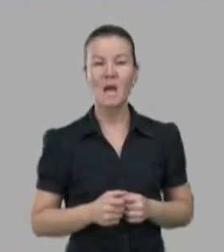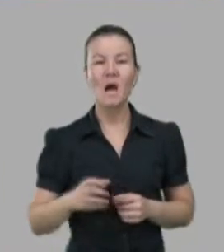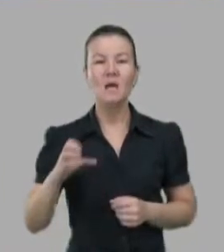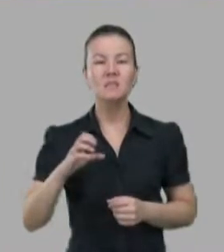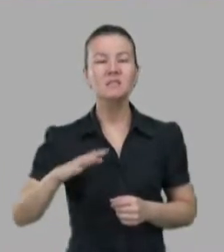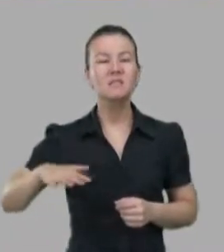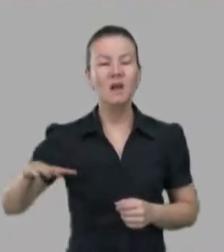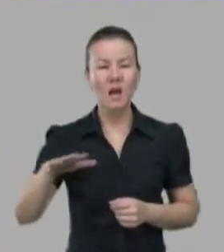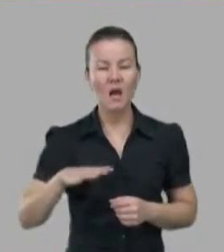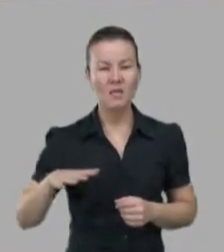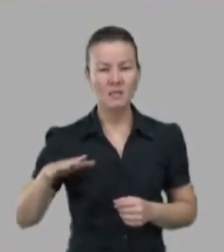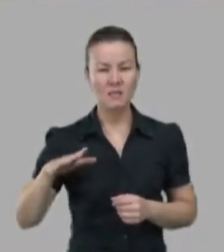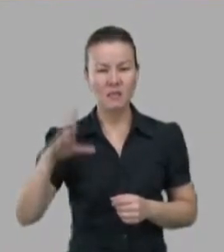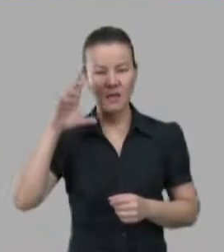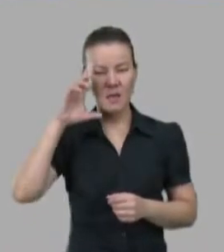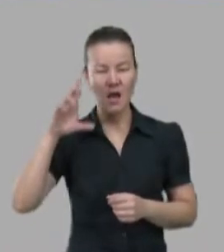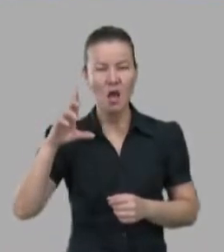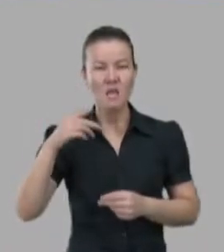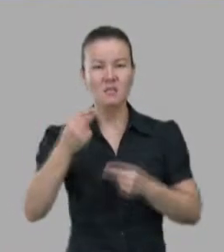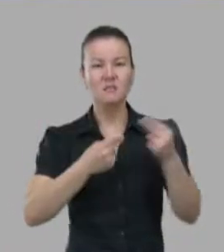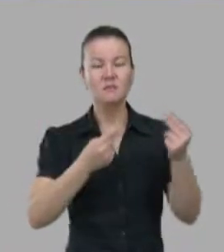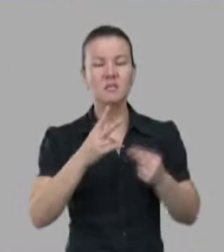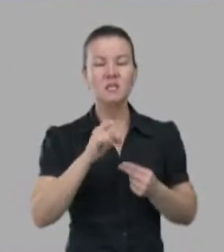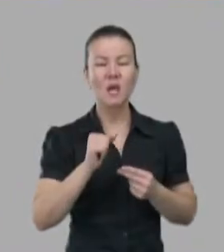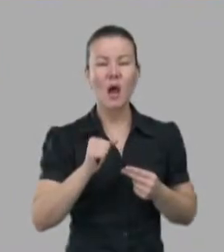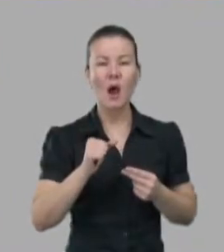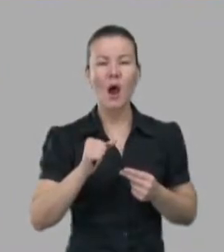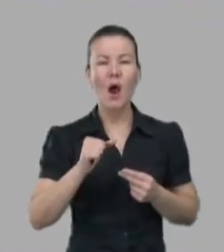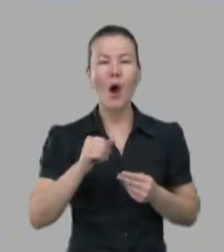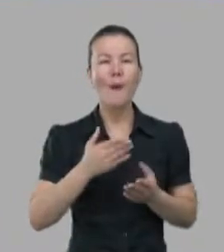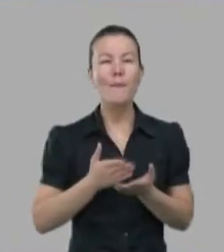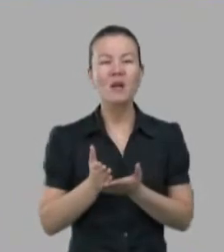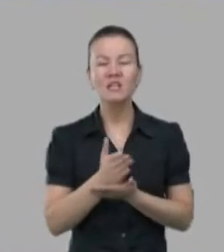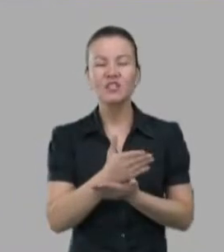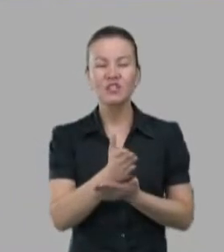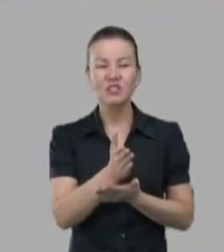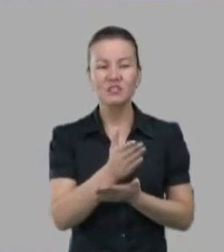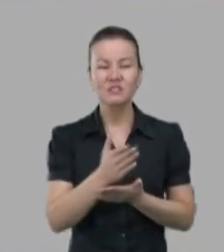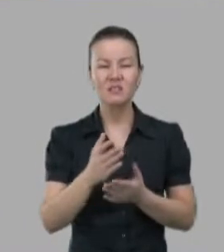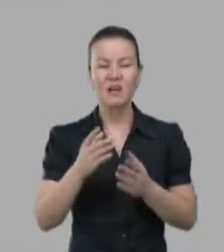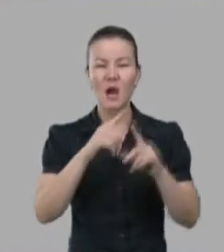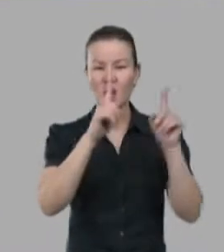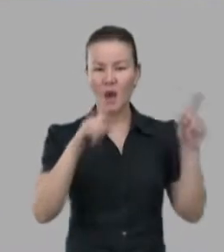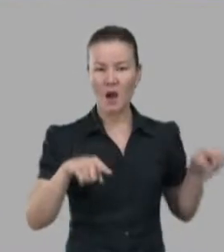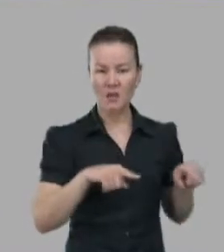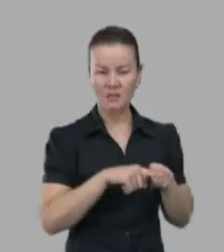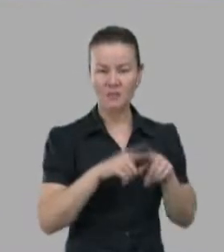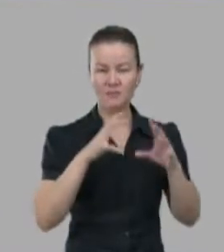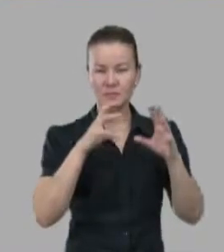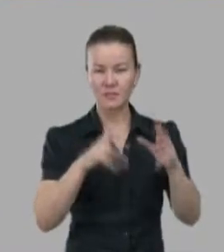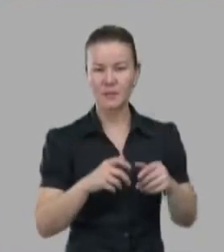Страны изображают на политических картах мира.